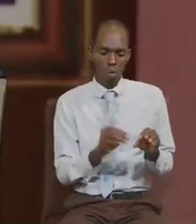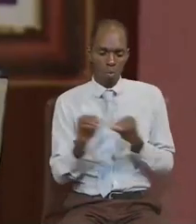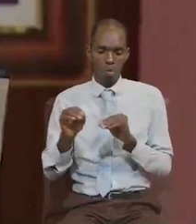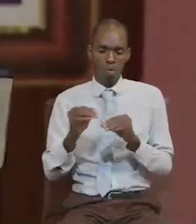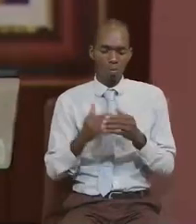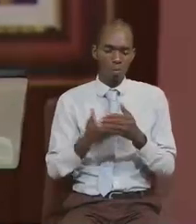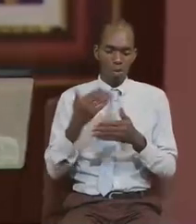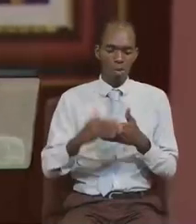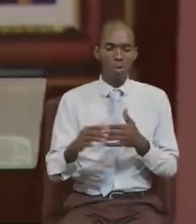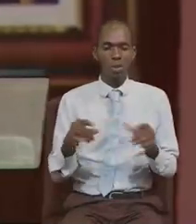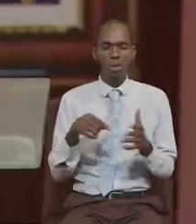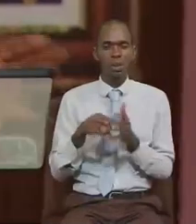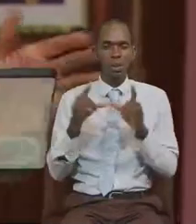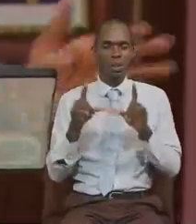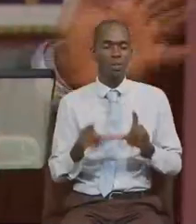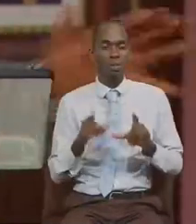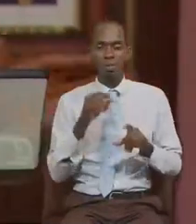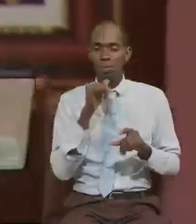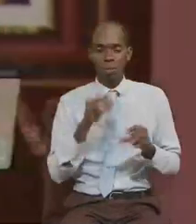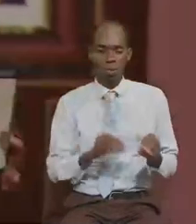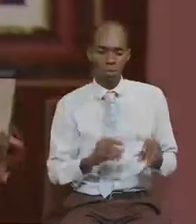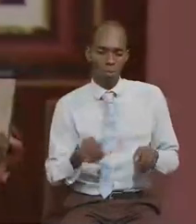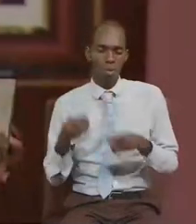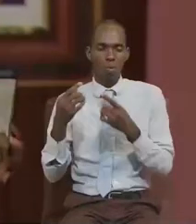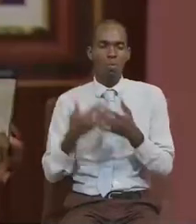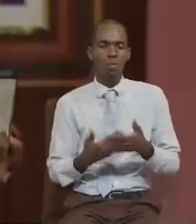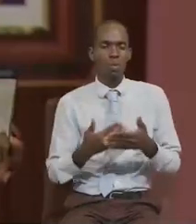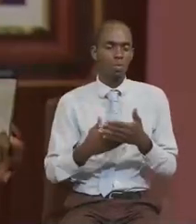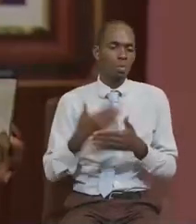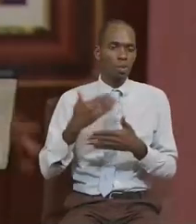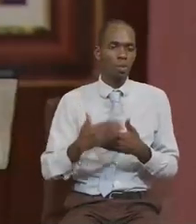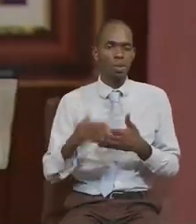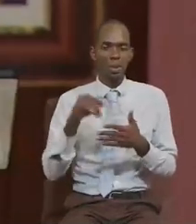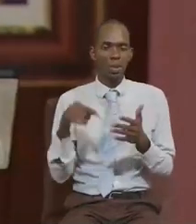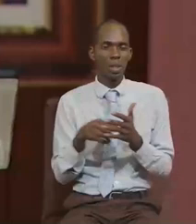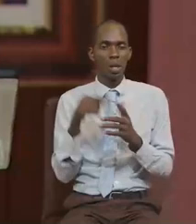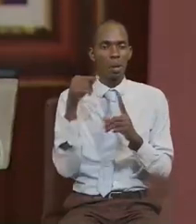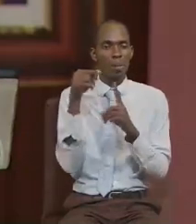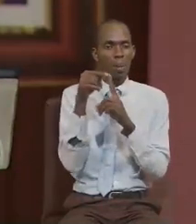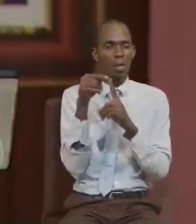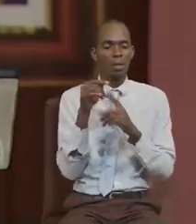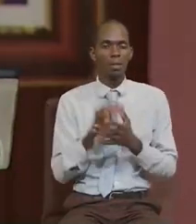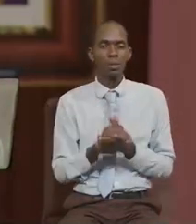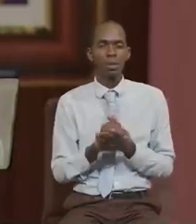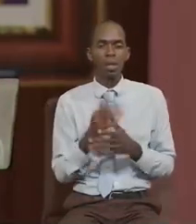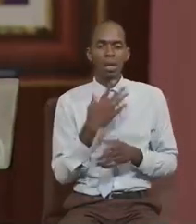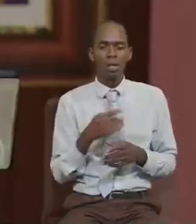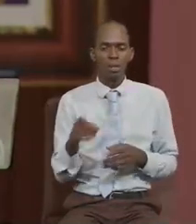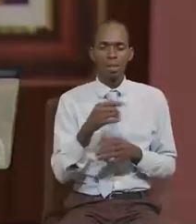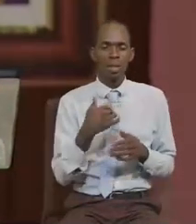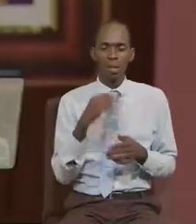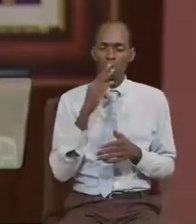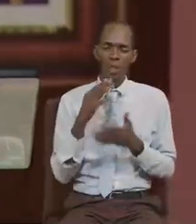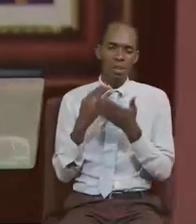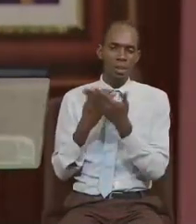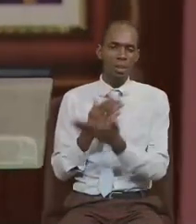au niveau de cette ligne. Tu ne peux pas aller au-delà de ce point. Et tu étais là-bas. Et la pierre est là. Les soldats étaient